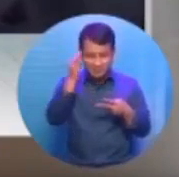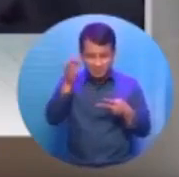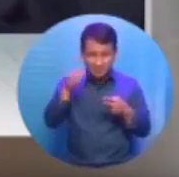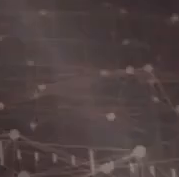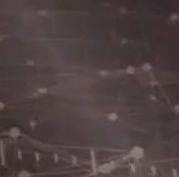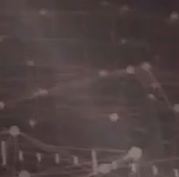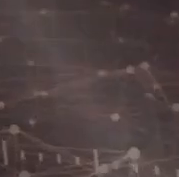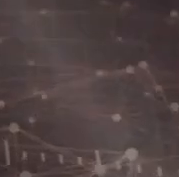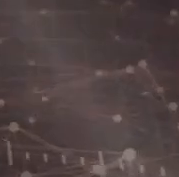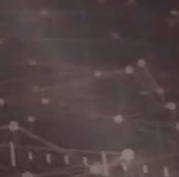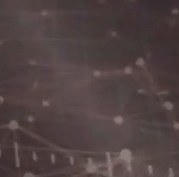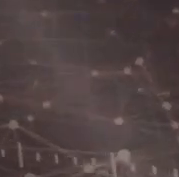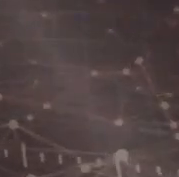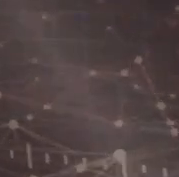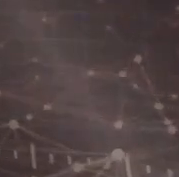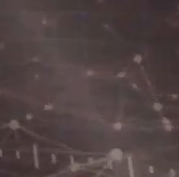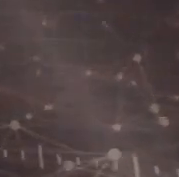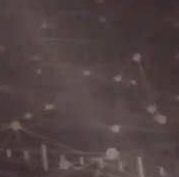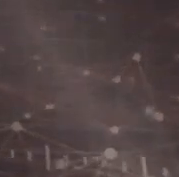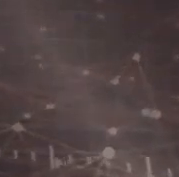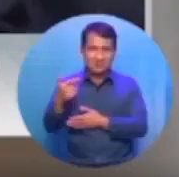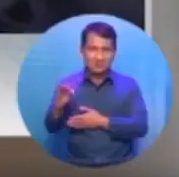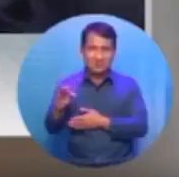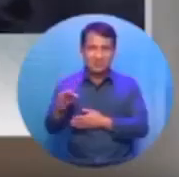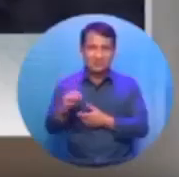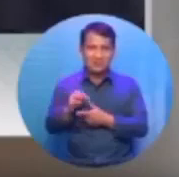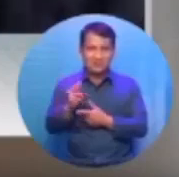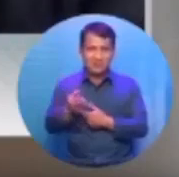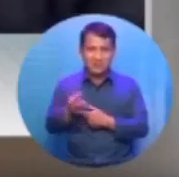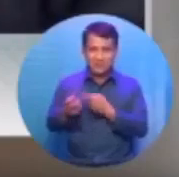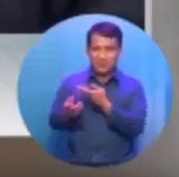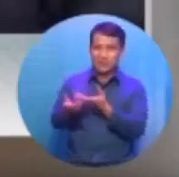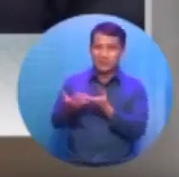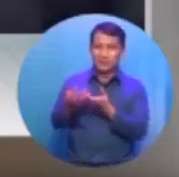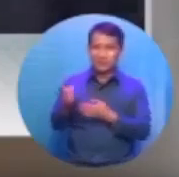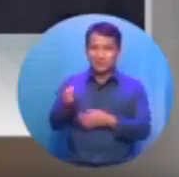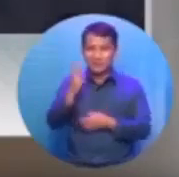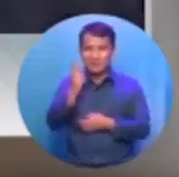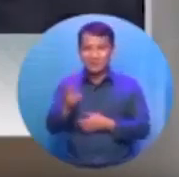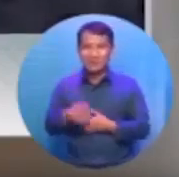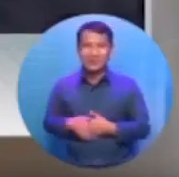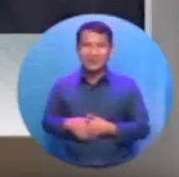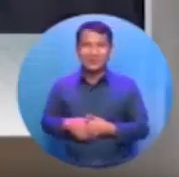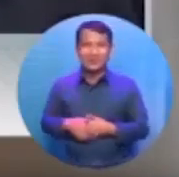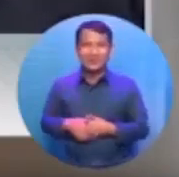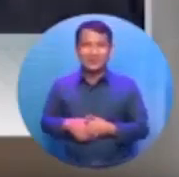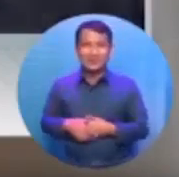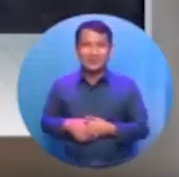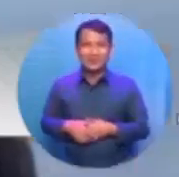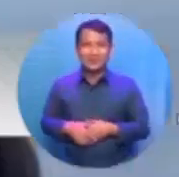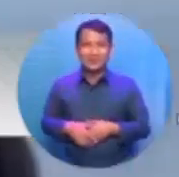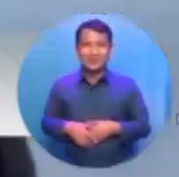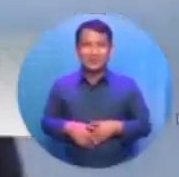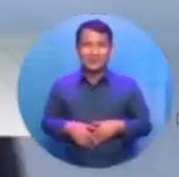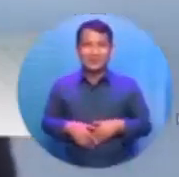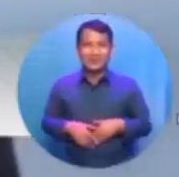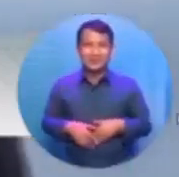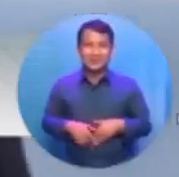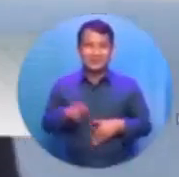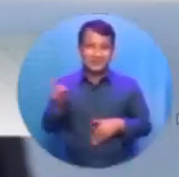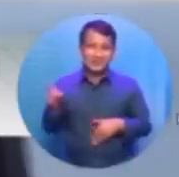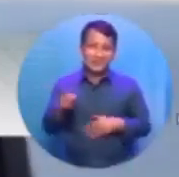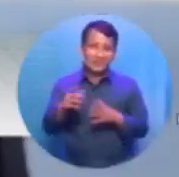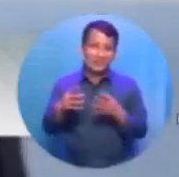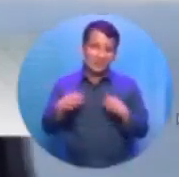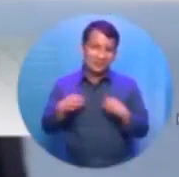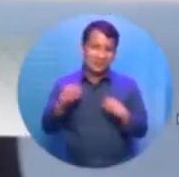na kasama niya mismo ngayon si Kabit. Oh, anong takeaway dito? Una-una, sir, medyo umaamin na sila sa